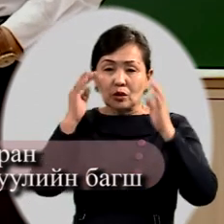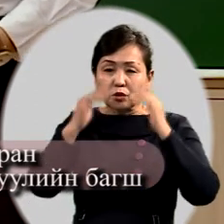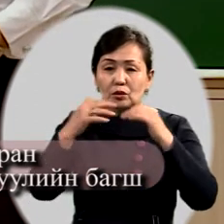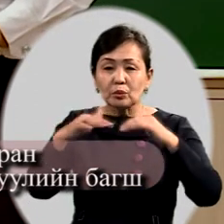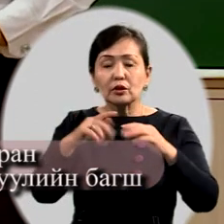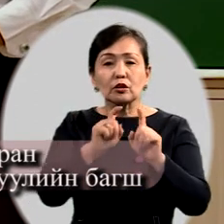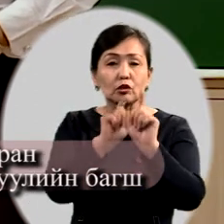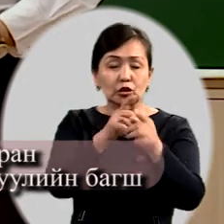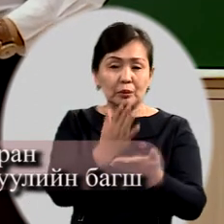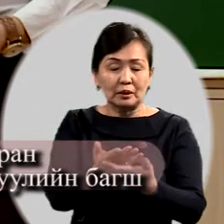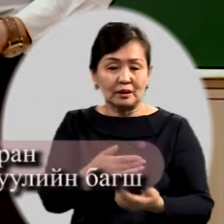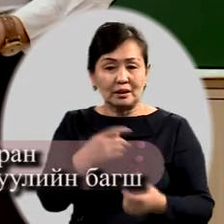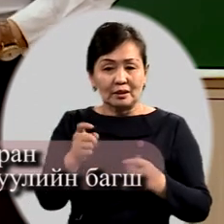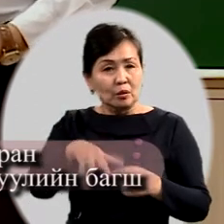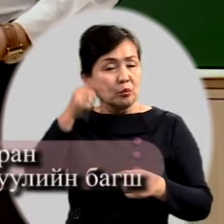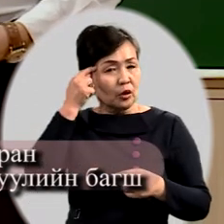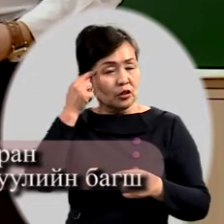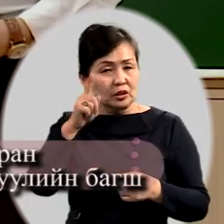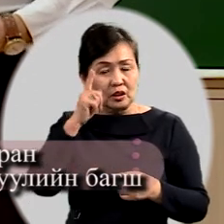суретті таңдап аласың.